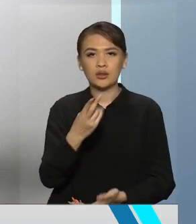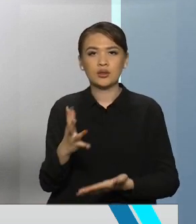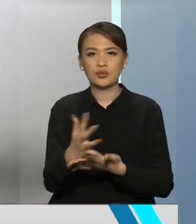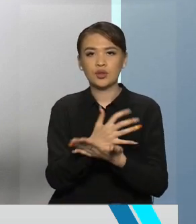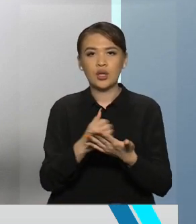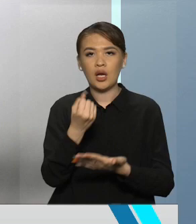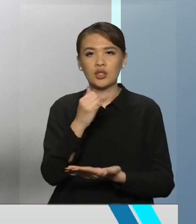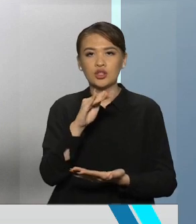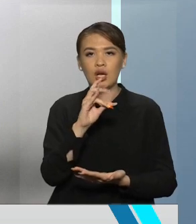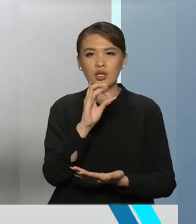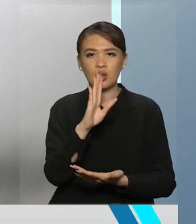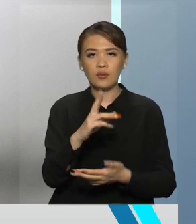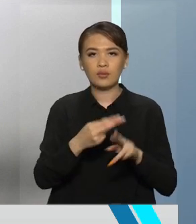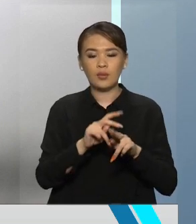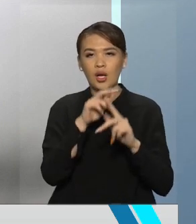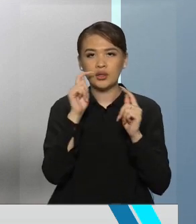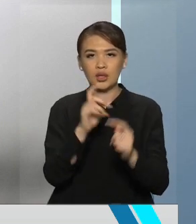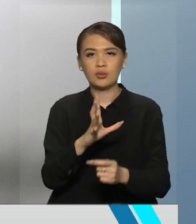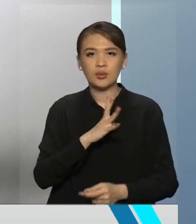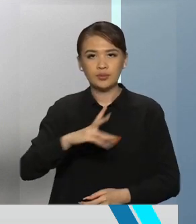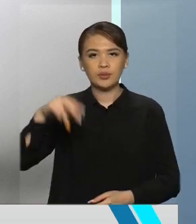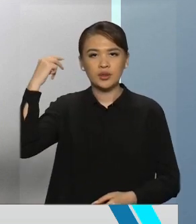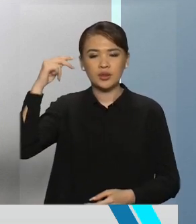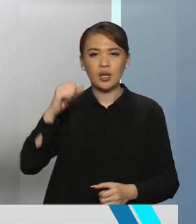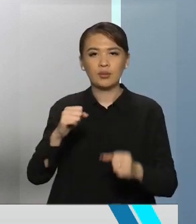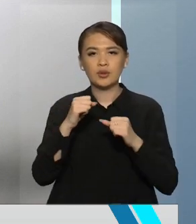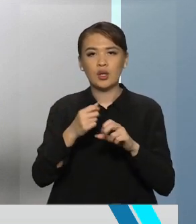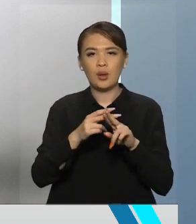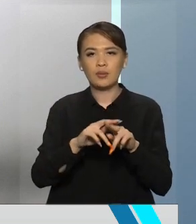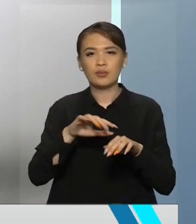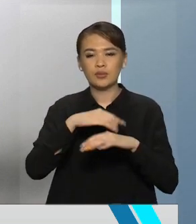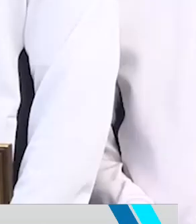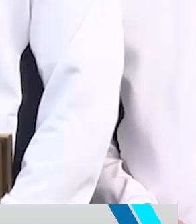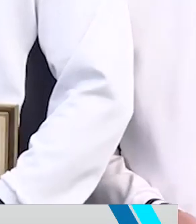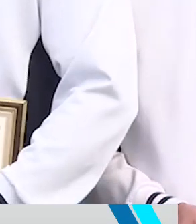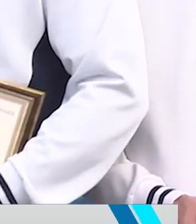сборной Мырзагали Айджанов подарил президенту боксерские перчатки.